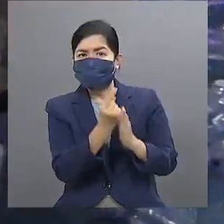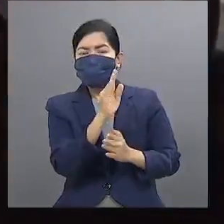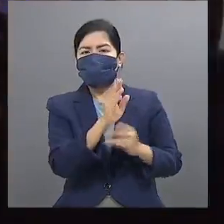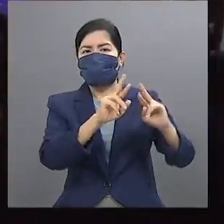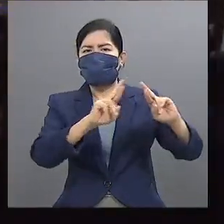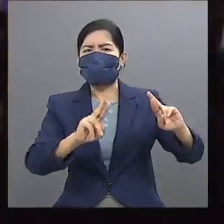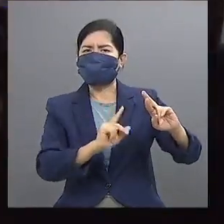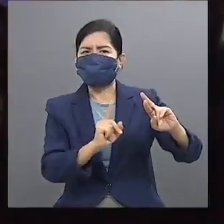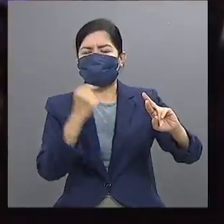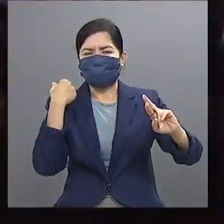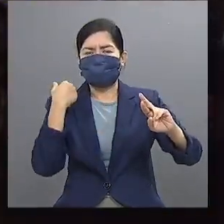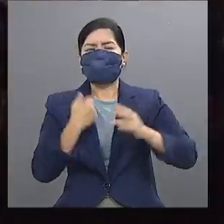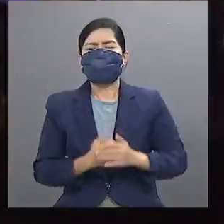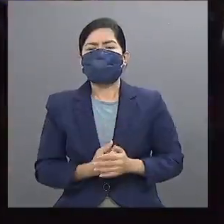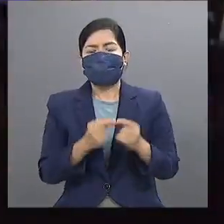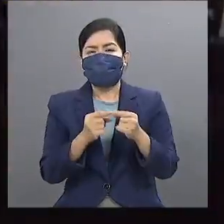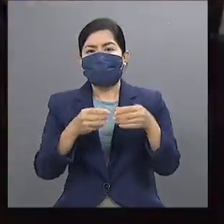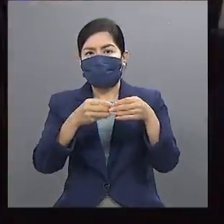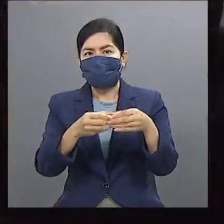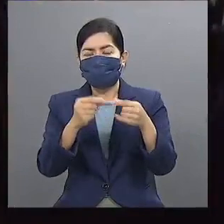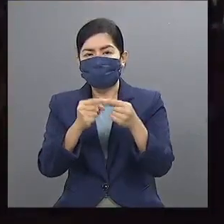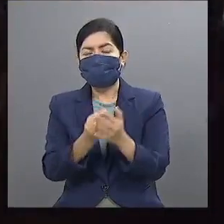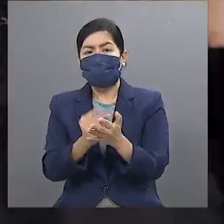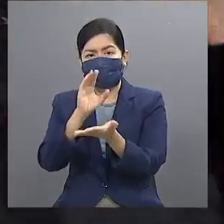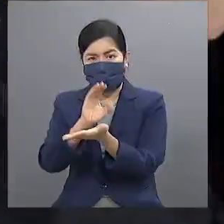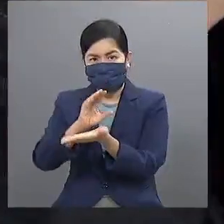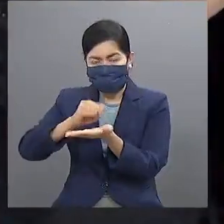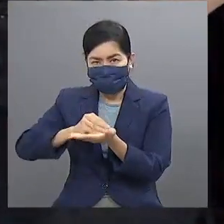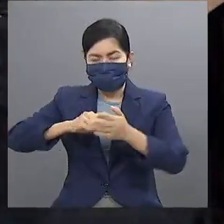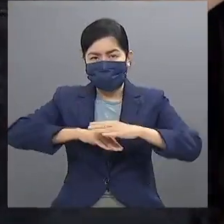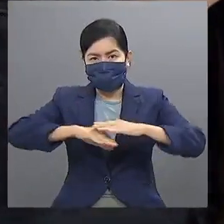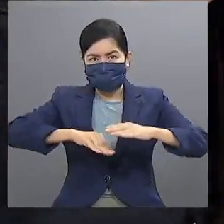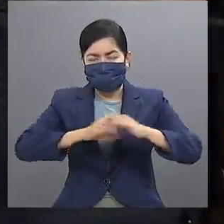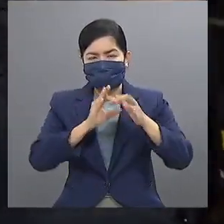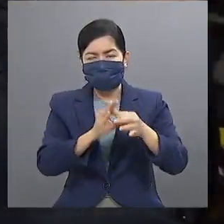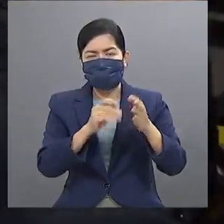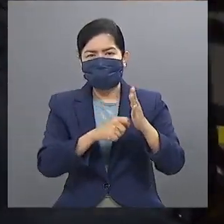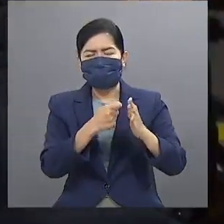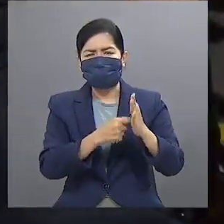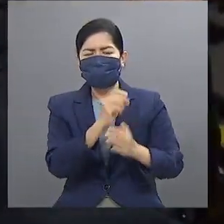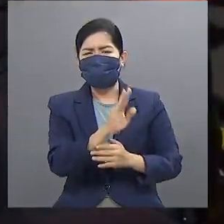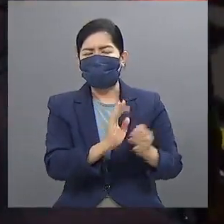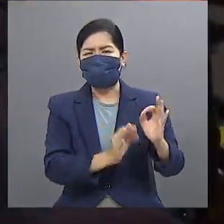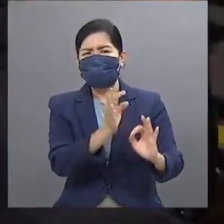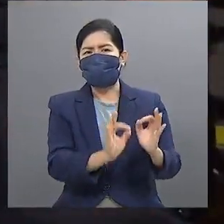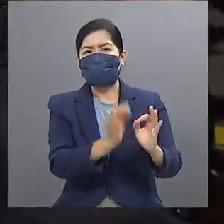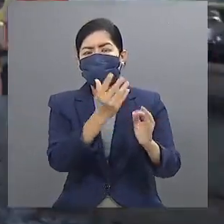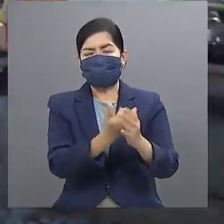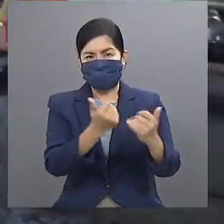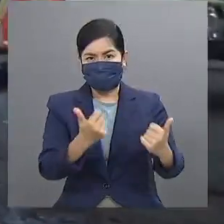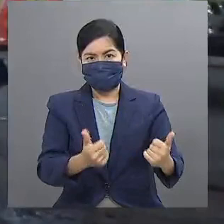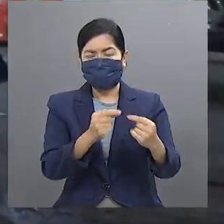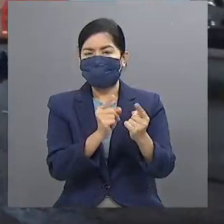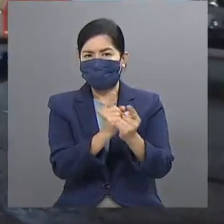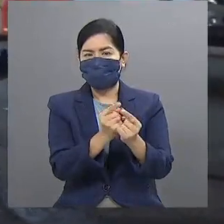น์หลักฐานปราจีนบุรีลงพื้นที่ตรวจสอบหาสาเหตุเพลิงไหม้เบื้องต้นพบว่ามีร้านค้าถูกเพลิงไหม้ประมาณ30หลังคาเรือน